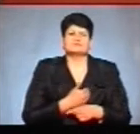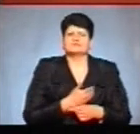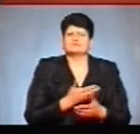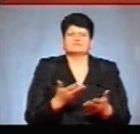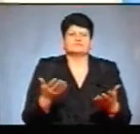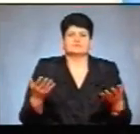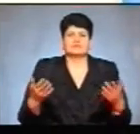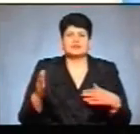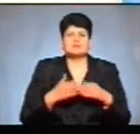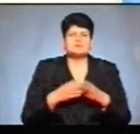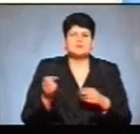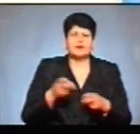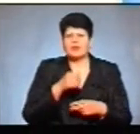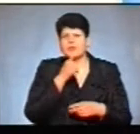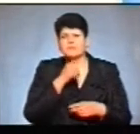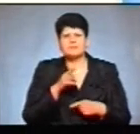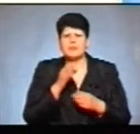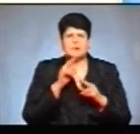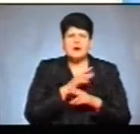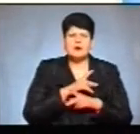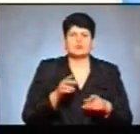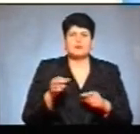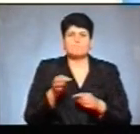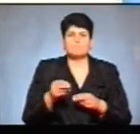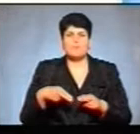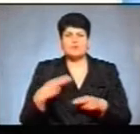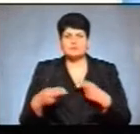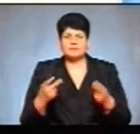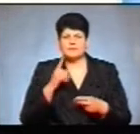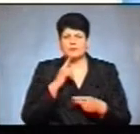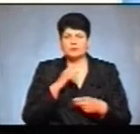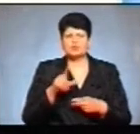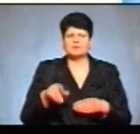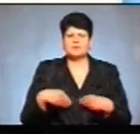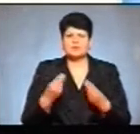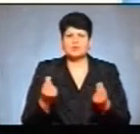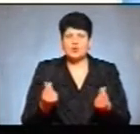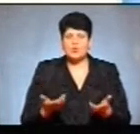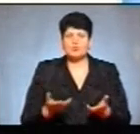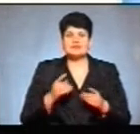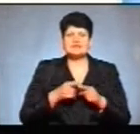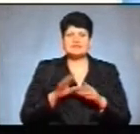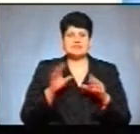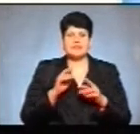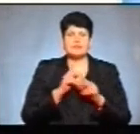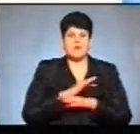всі спеціалісти, експерти, це неправильна монетизація. До тих пір, поки ви людям не видасте гроші, все це